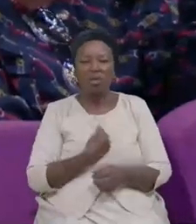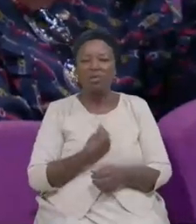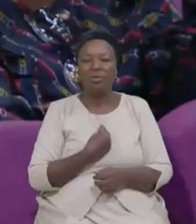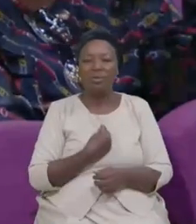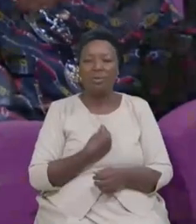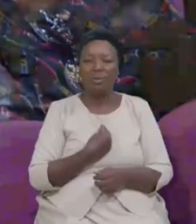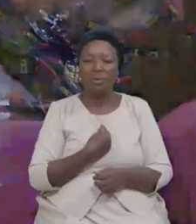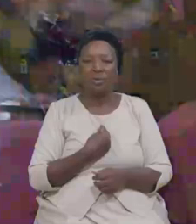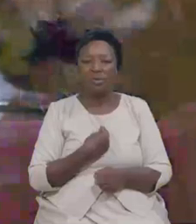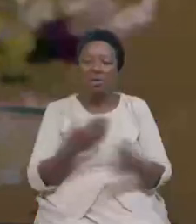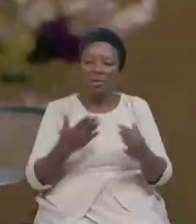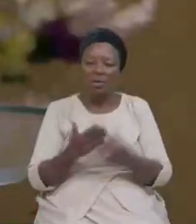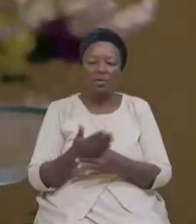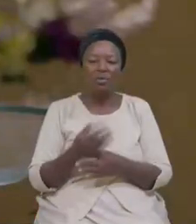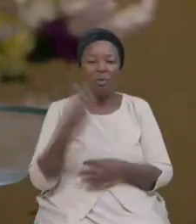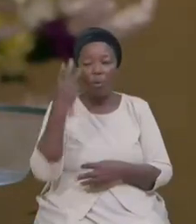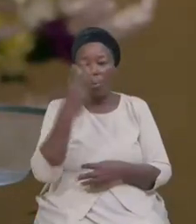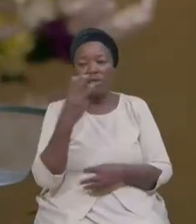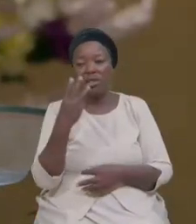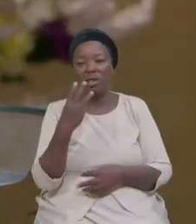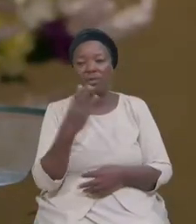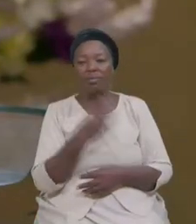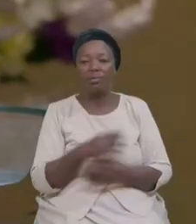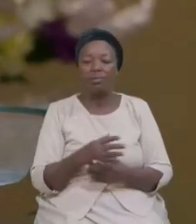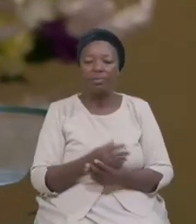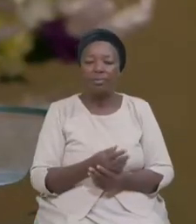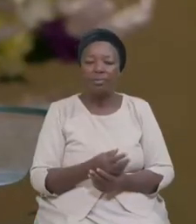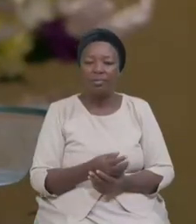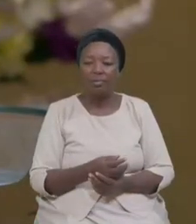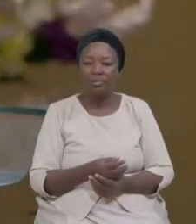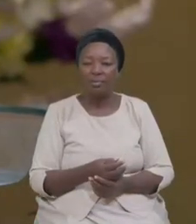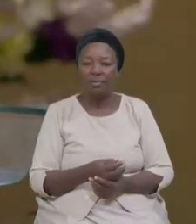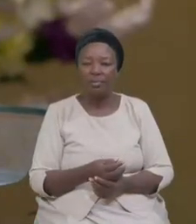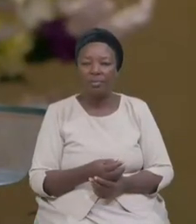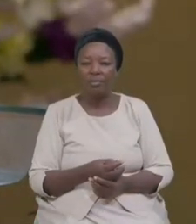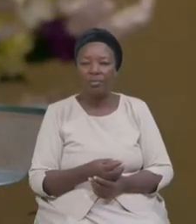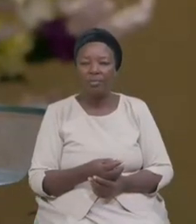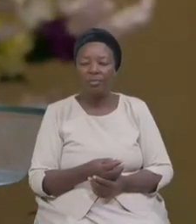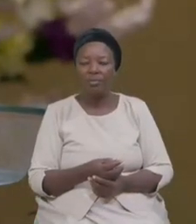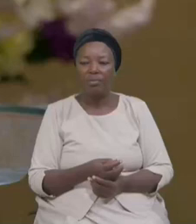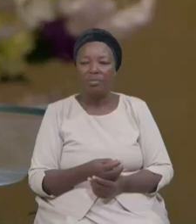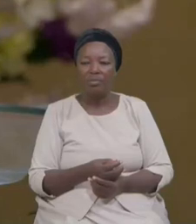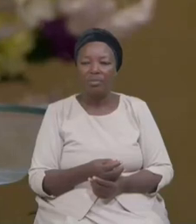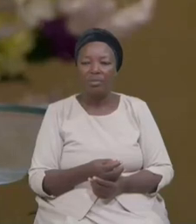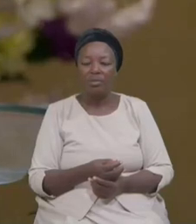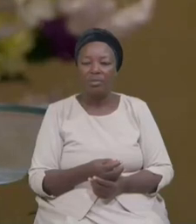WhatsApp ou bien Telegram ou bien sur nos médias sociaux.